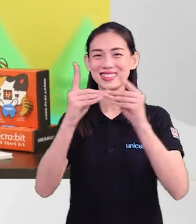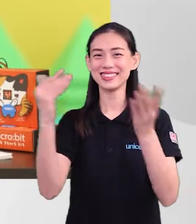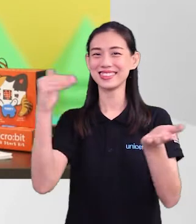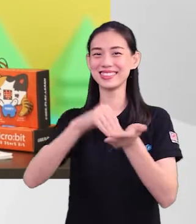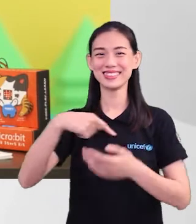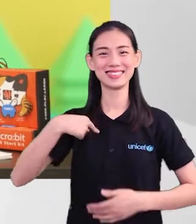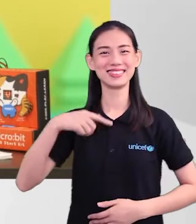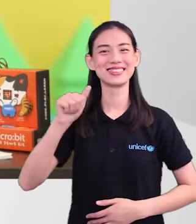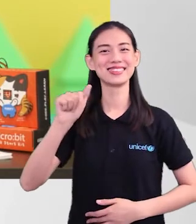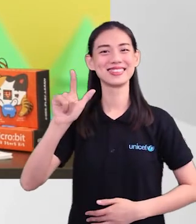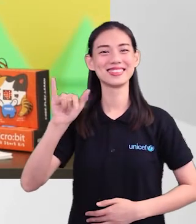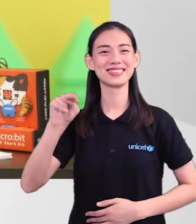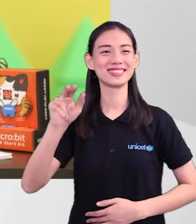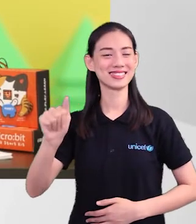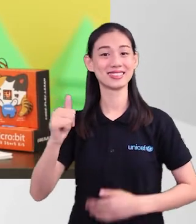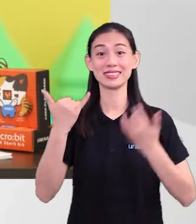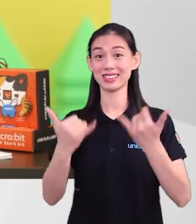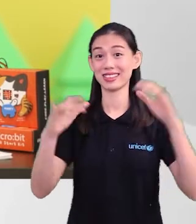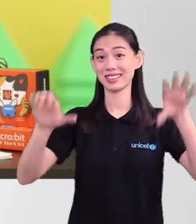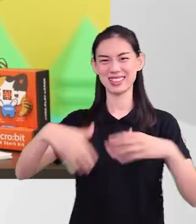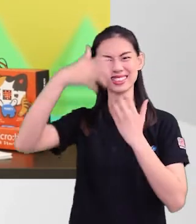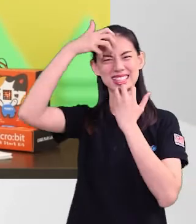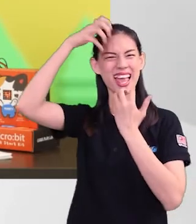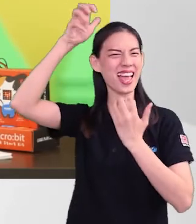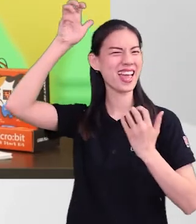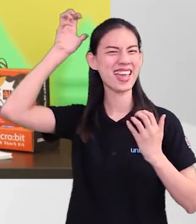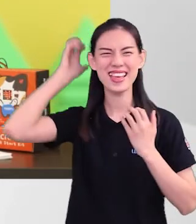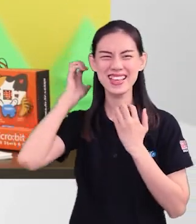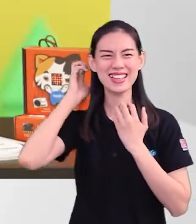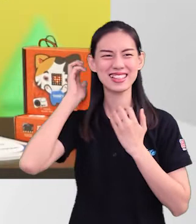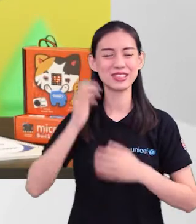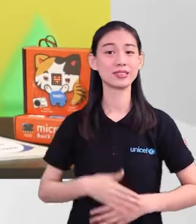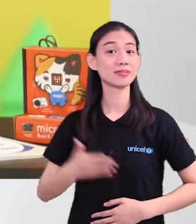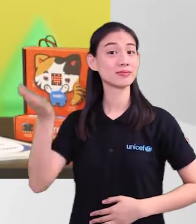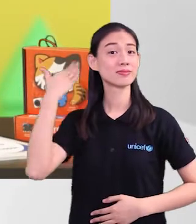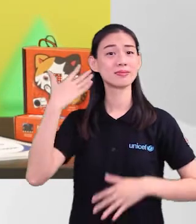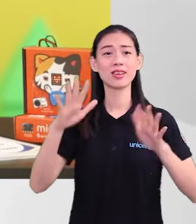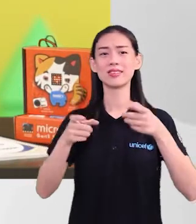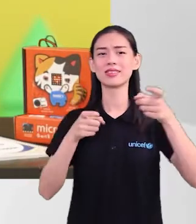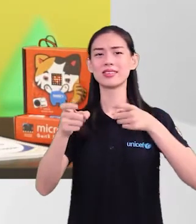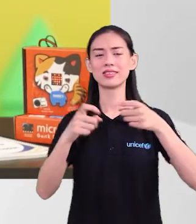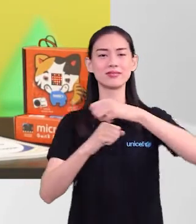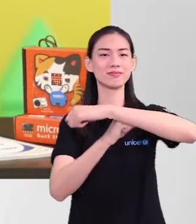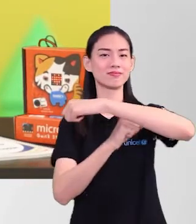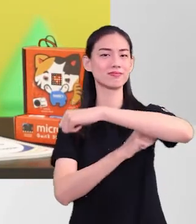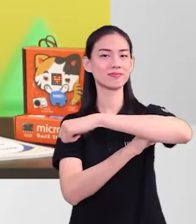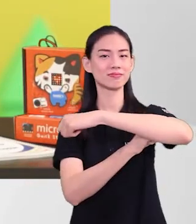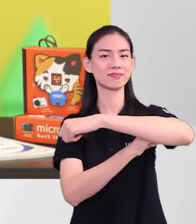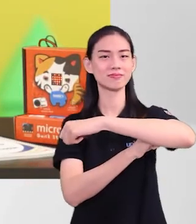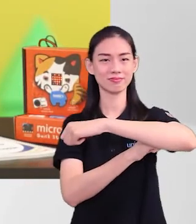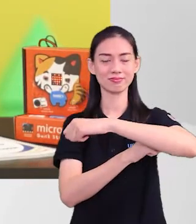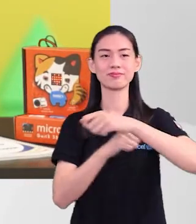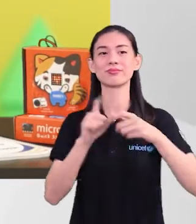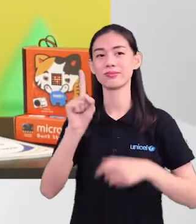Selamat kembali ke Siri Microbit. Saya Alina dan hari ini kita nak membina sang singa yang jinak. Di video lepas, kita telah gunakan kawalan pilihan tunggal